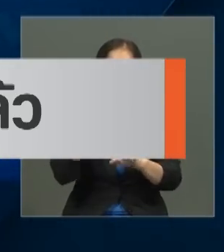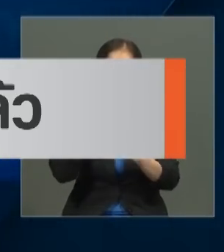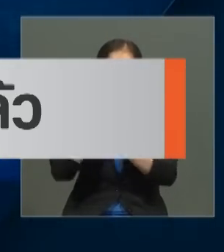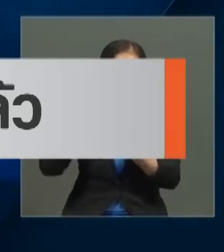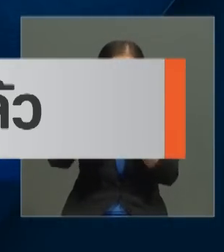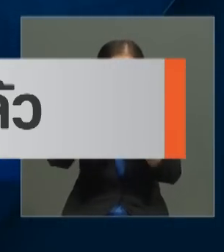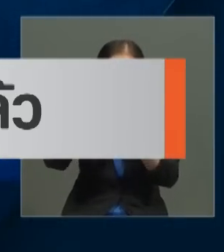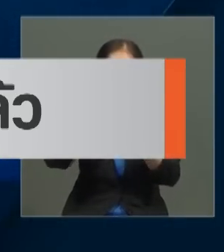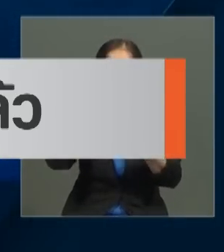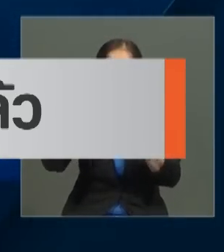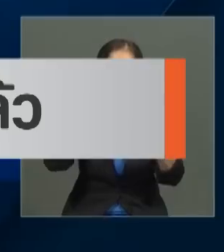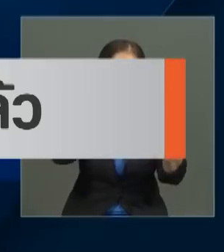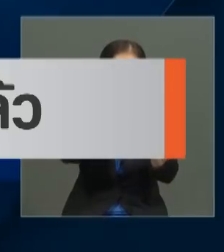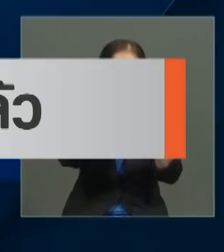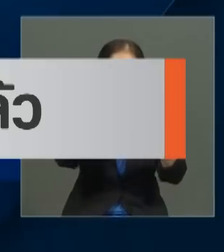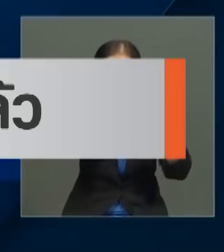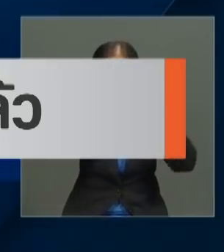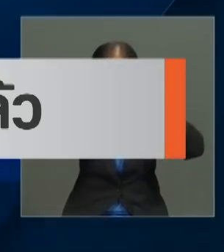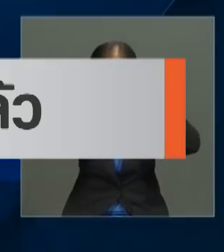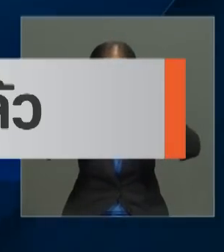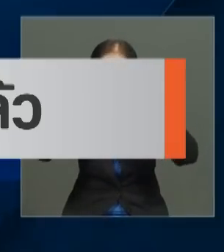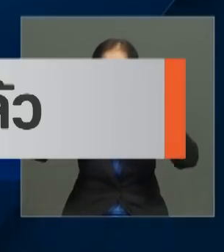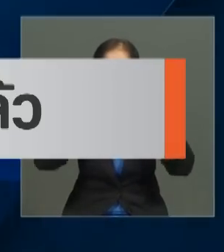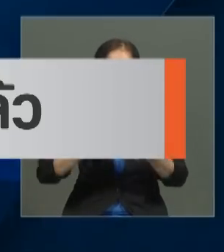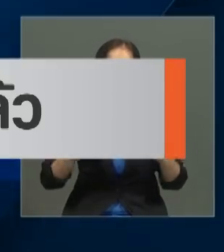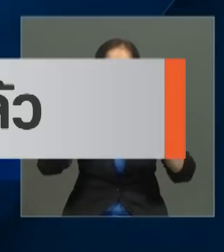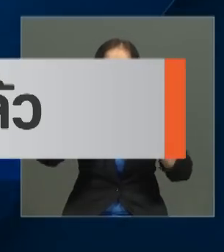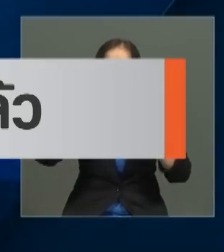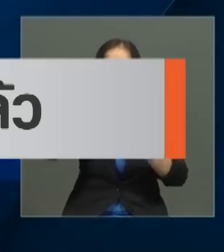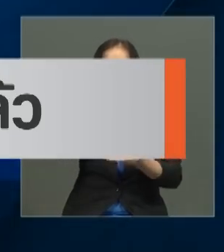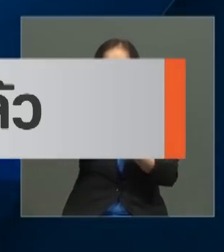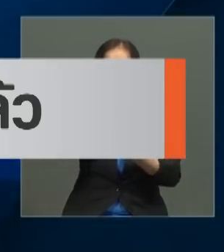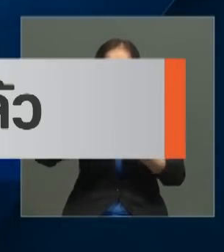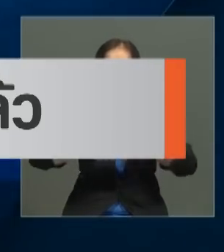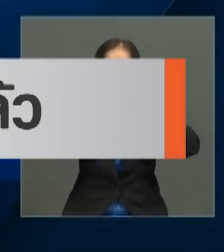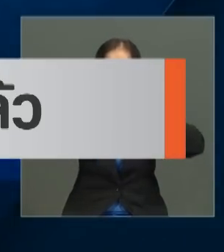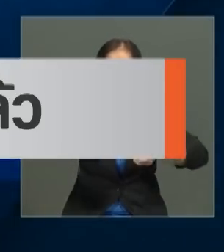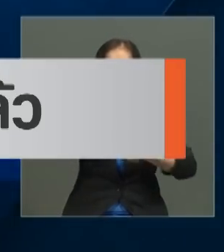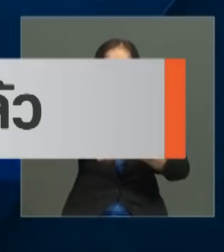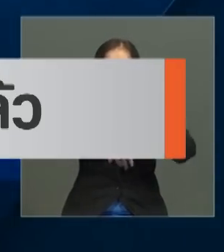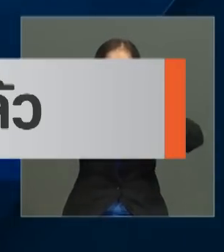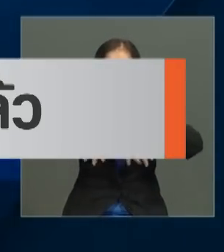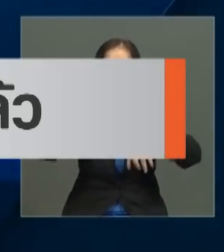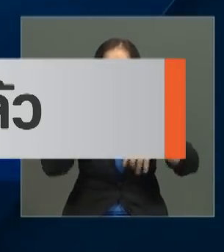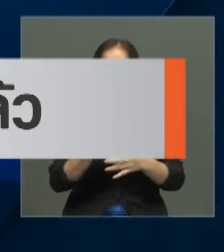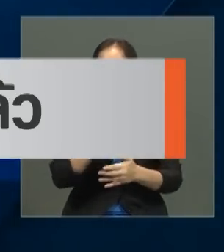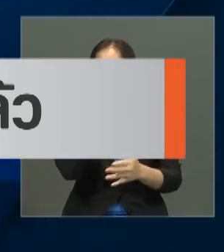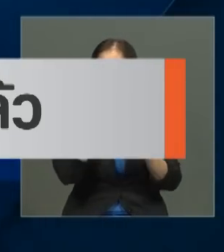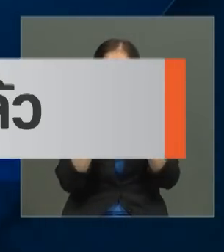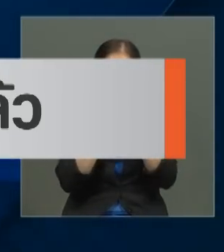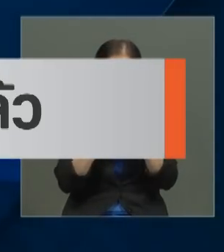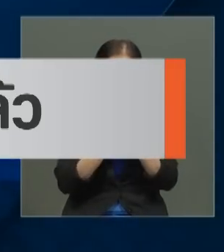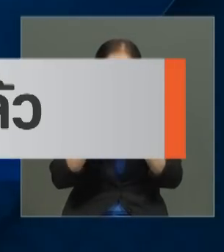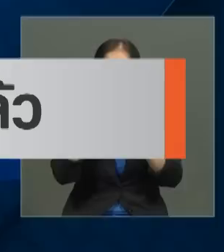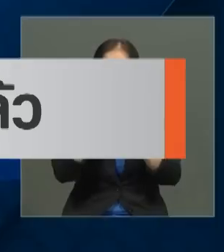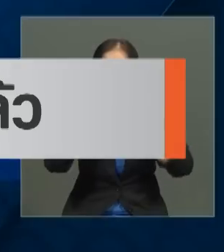ดตั้งโรงพยาบาลสนามศูนย์พักคอยชุมชนซึ่งสามารถตรวจสอบสถานที่รักษาทุกรูปแบบได้ผ่านทางเว็บไ